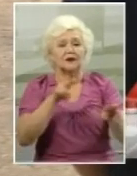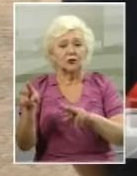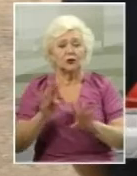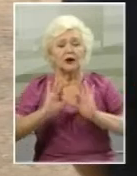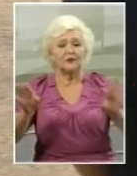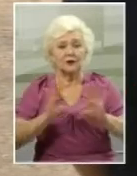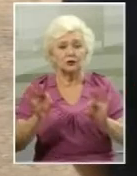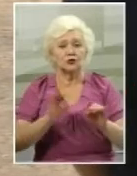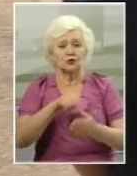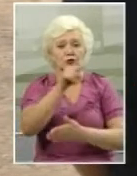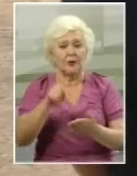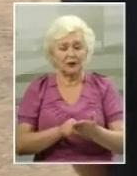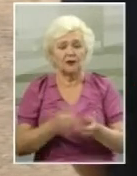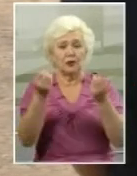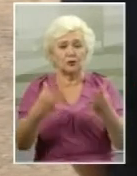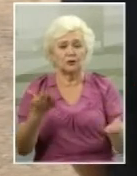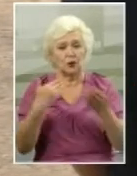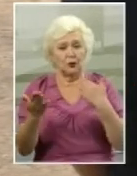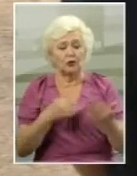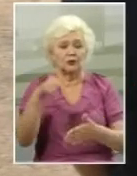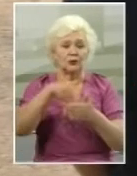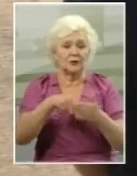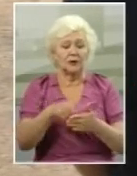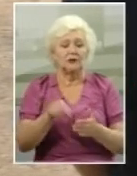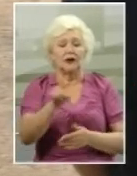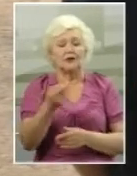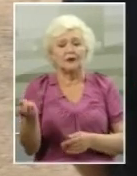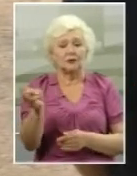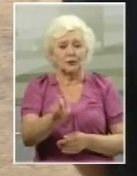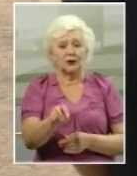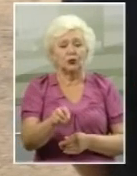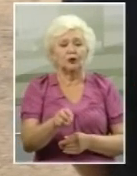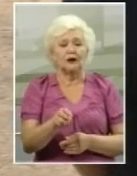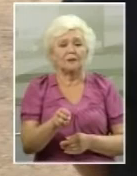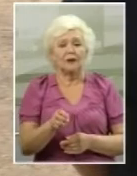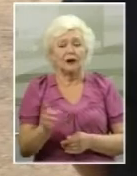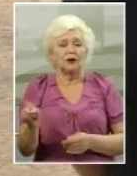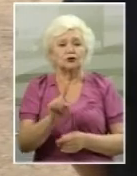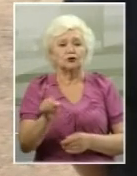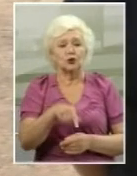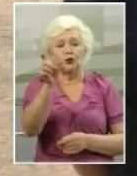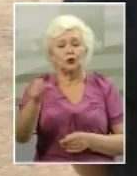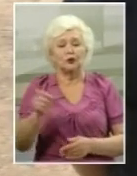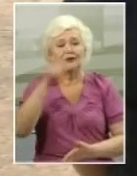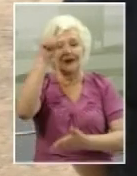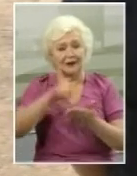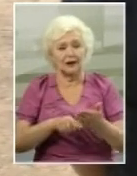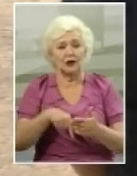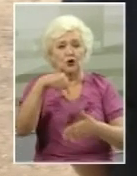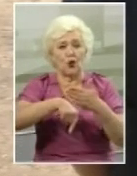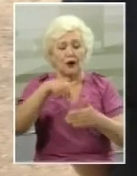світоглядно-філософськими питаннями, просто поговорити про щось. Інколи турбує людей щось більш релігійного характеру,